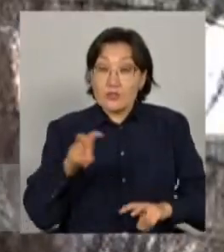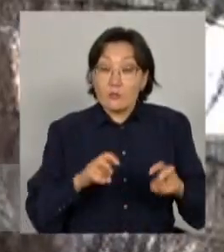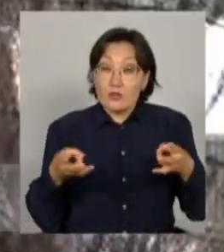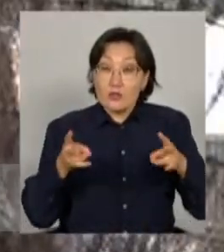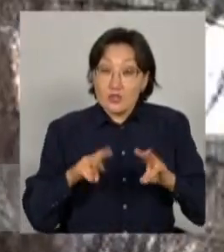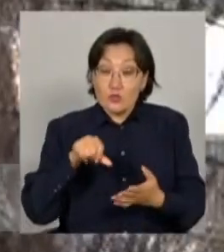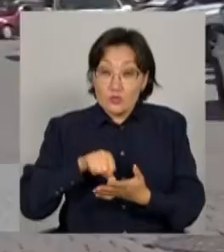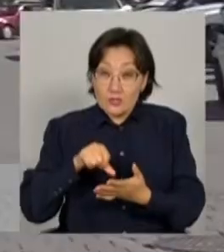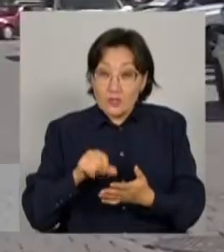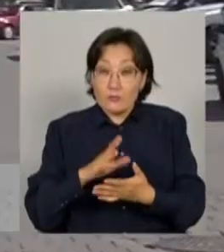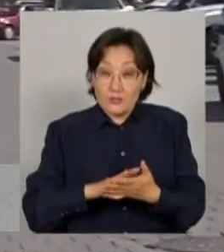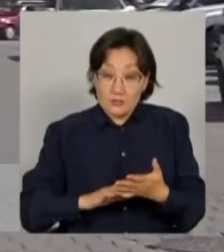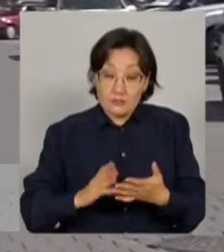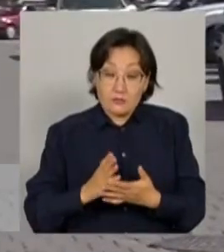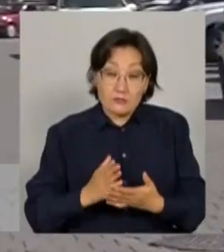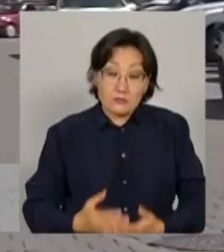остальных продолжаются.